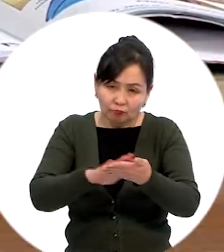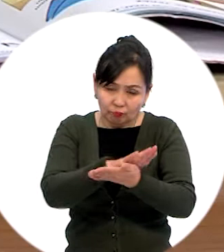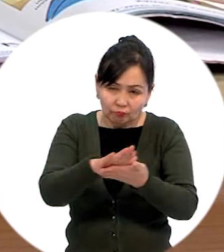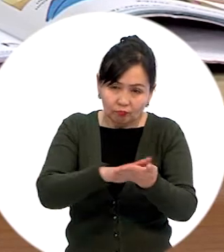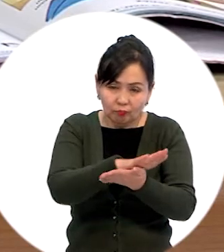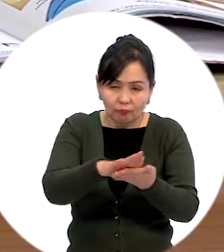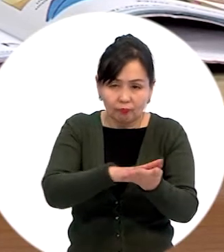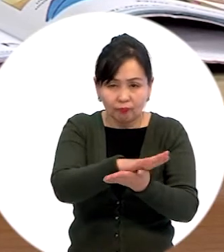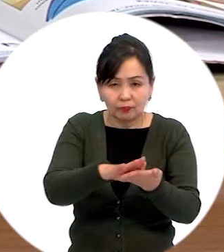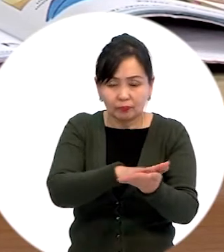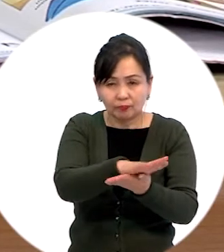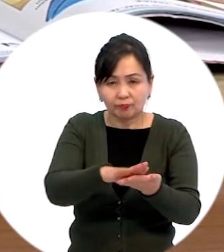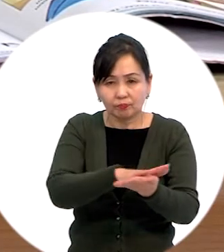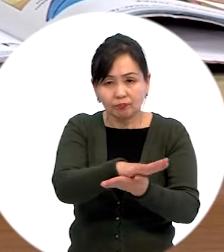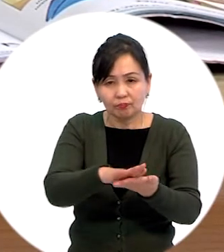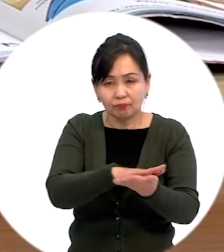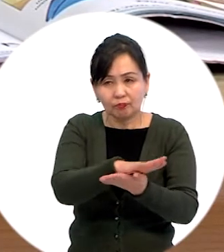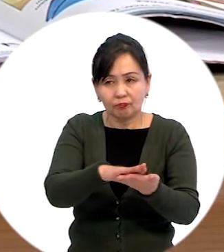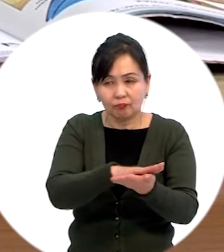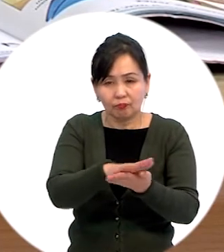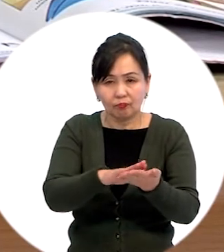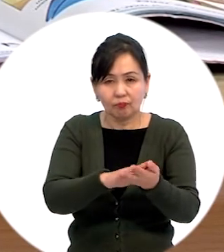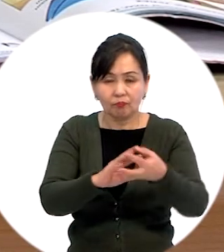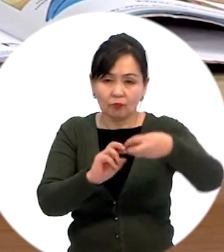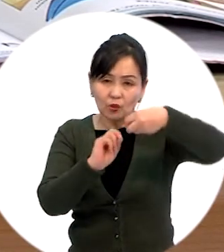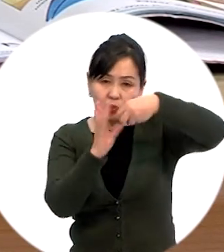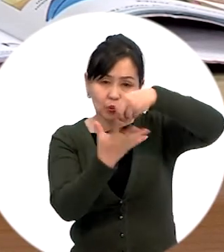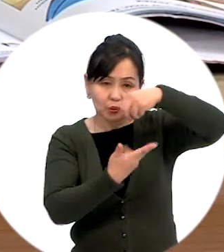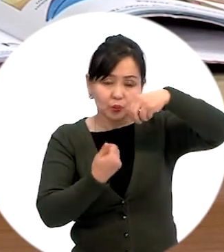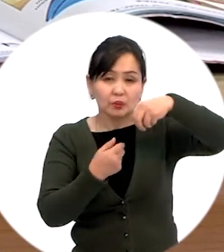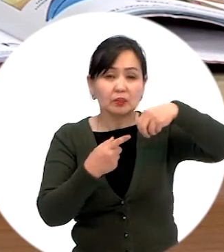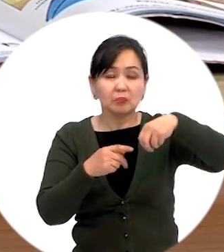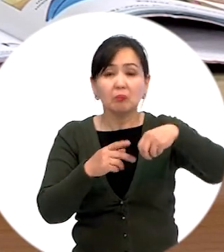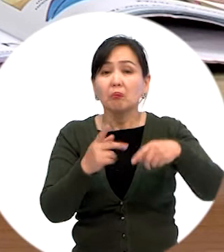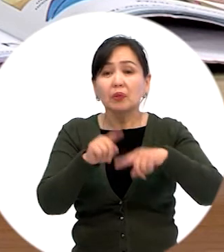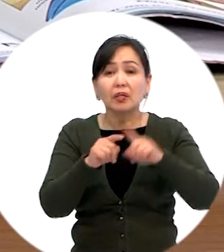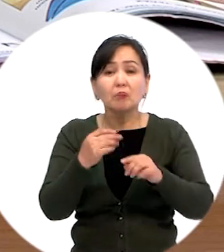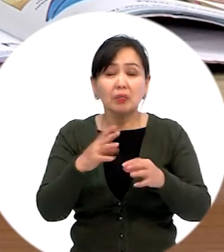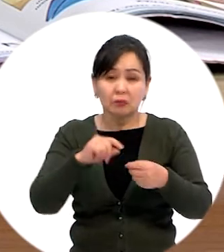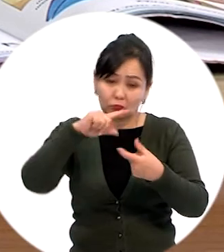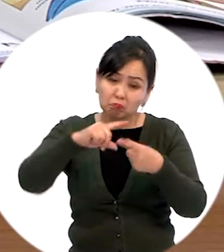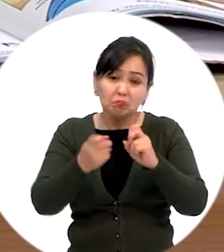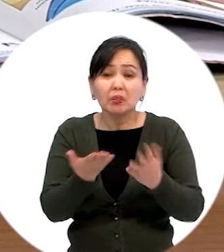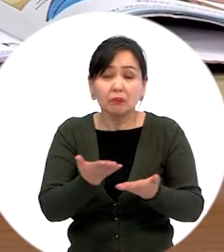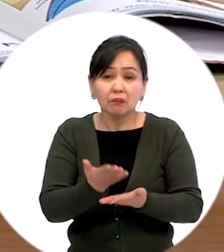ягаан өнгөө өдрөө усан үзэмжийн ямар хэлбэртэй хэдүүлээ хөхтүүд. За